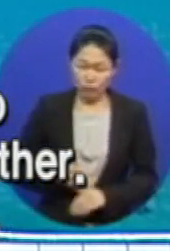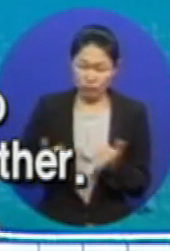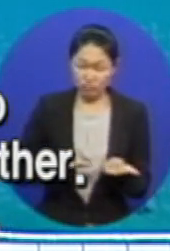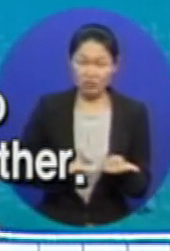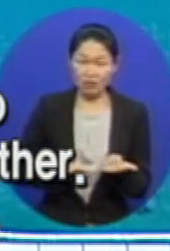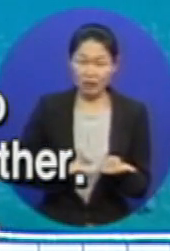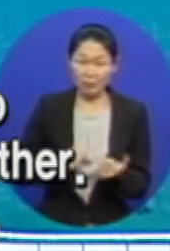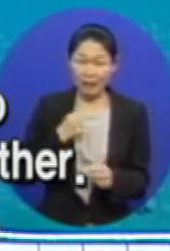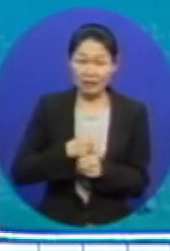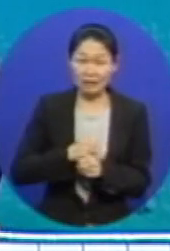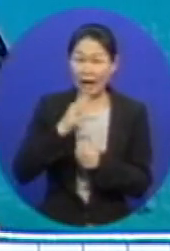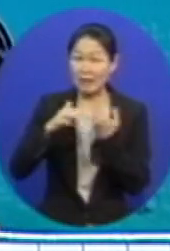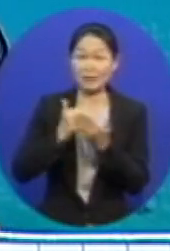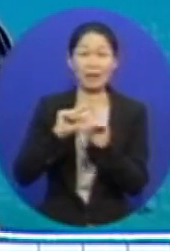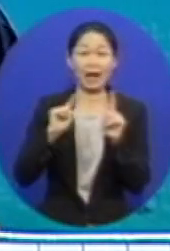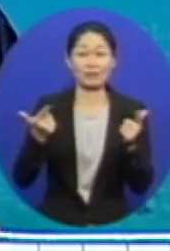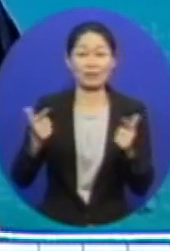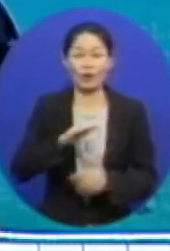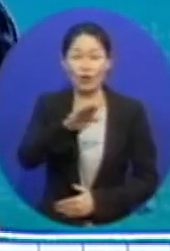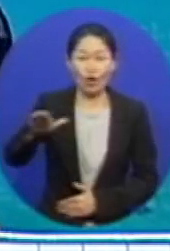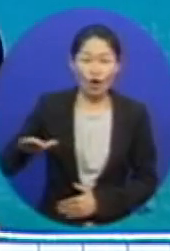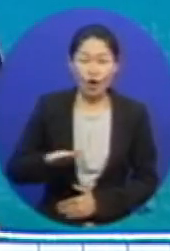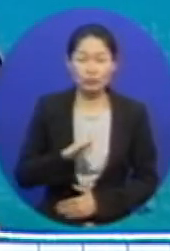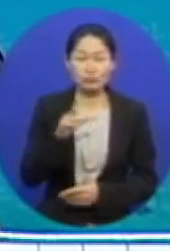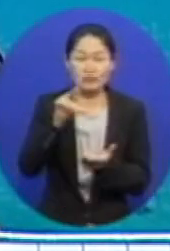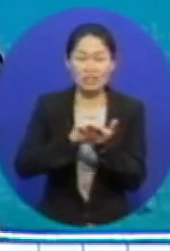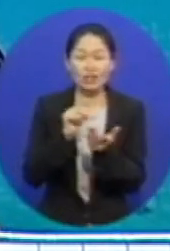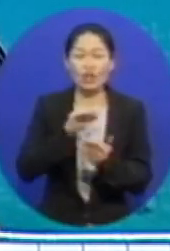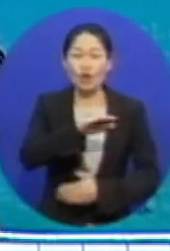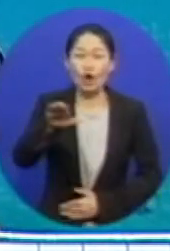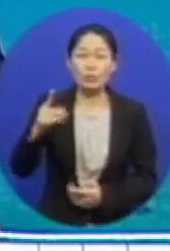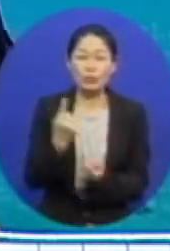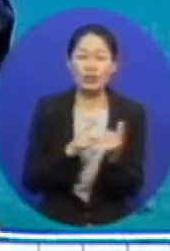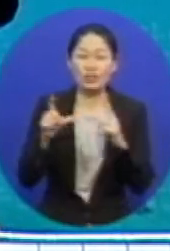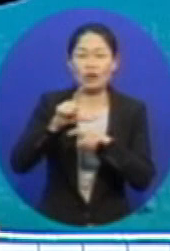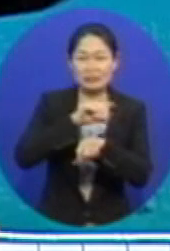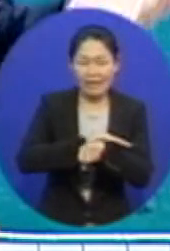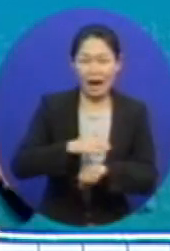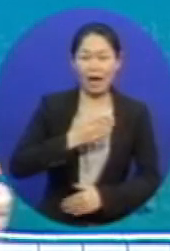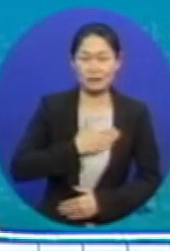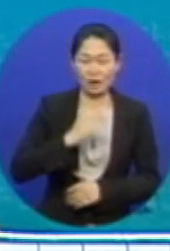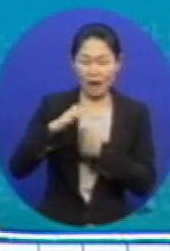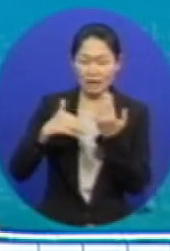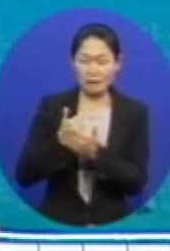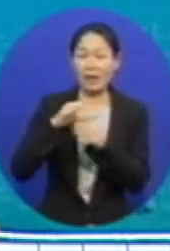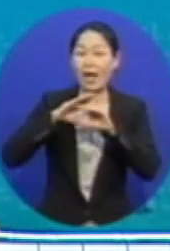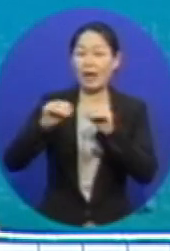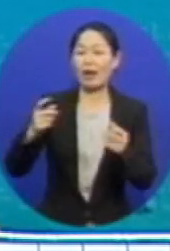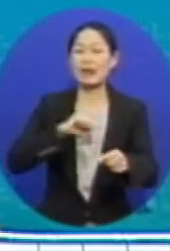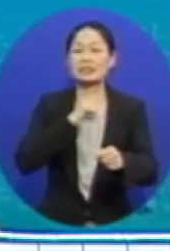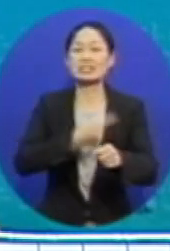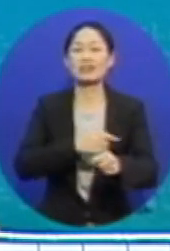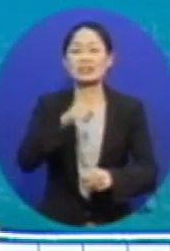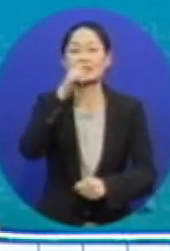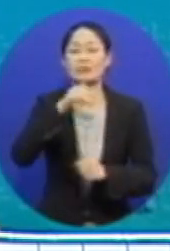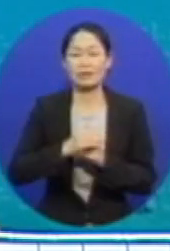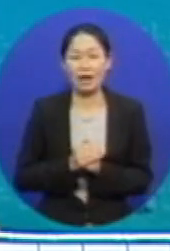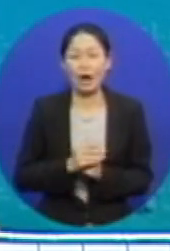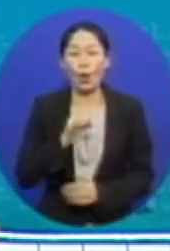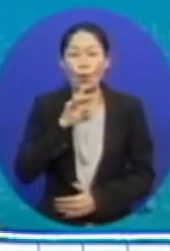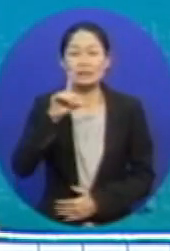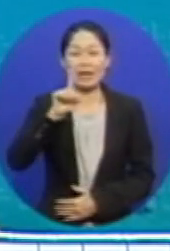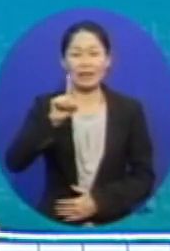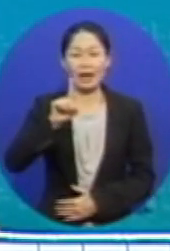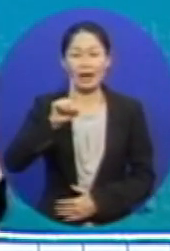하나님 아니세요 여러분의 문제를 여러분들 보다 더 잘 아시고 하나님의 해결할 능력이 있으세요 오직